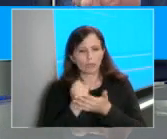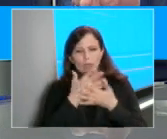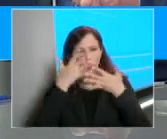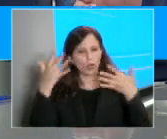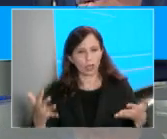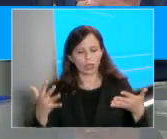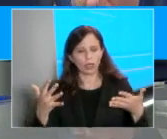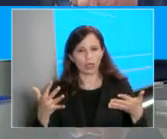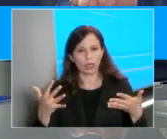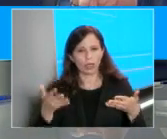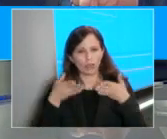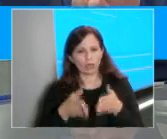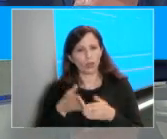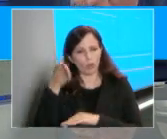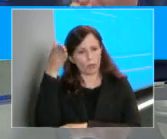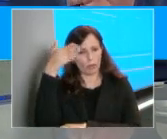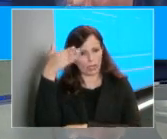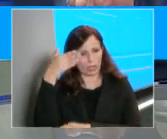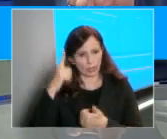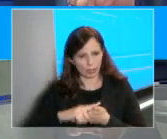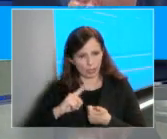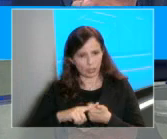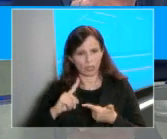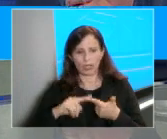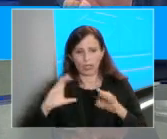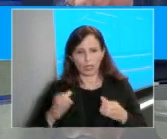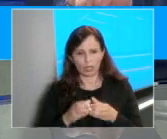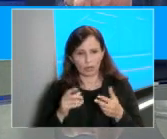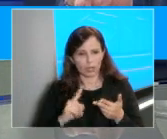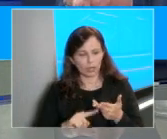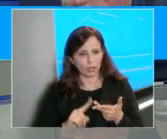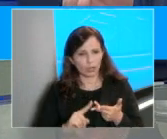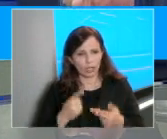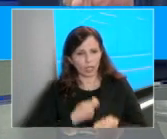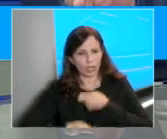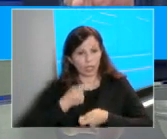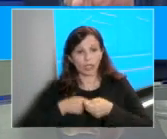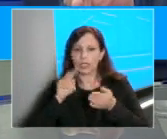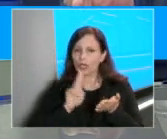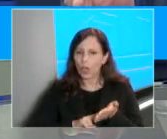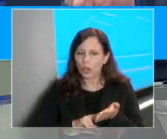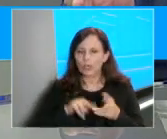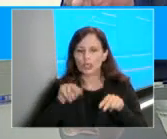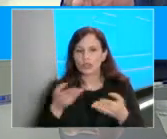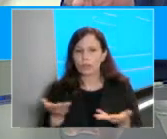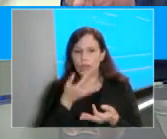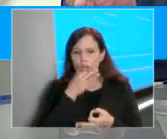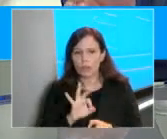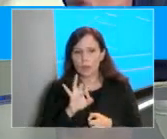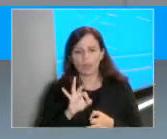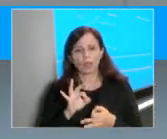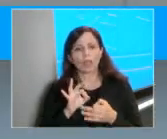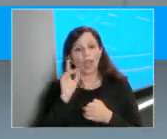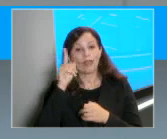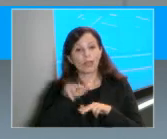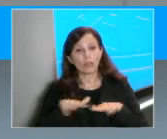חסרי תקדים בתחום המדיני, בתחום החברתי, בתחום הכלכלי. נכון שיש מה לשפר, אבל מצבנו... אתה חושב